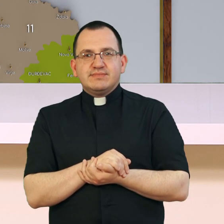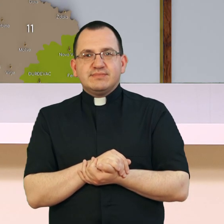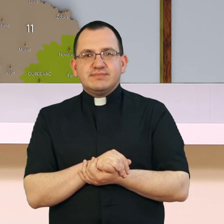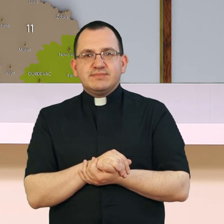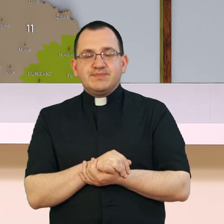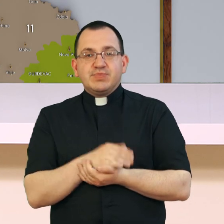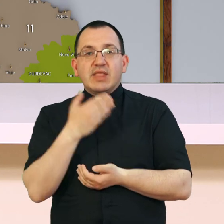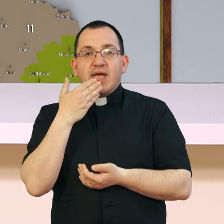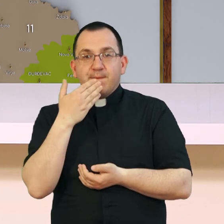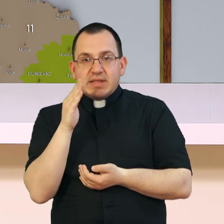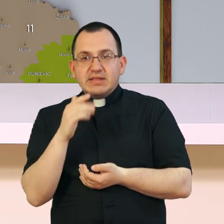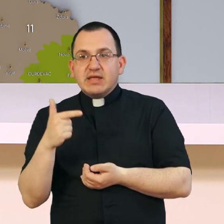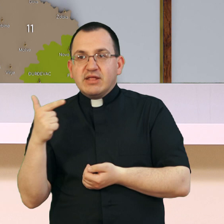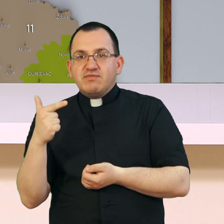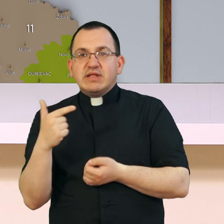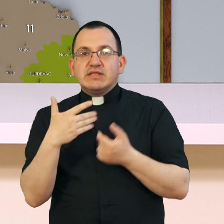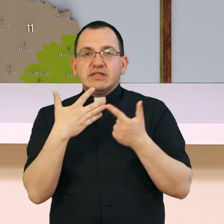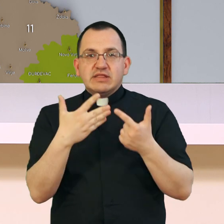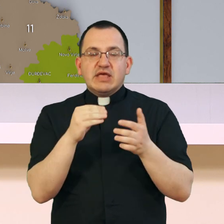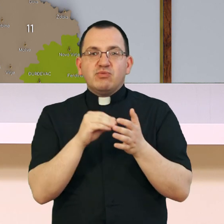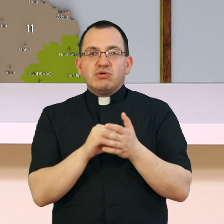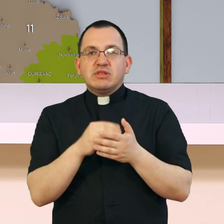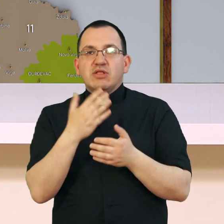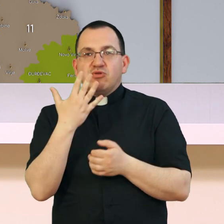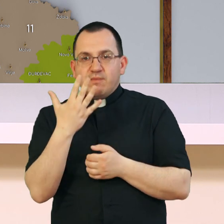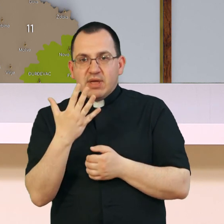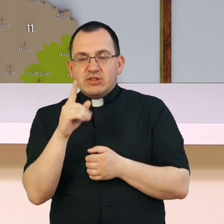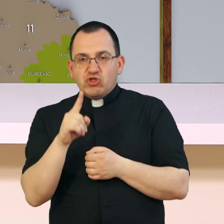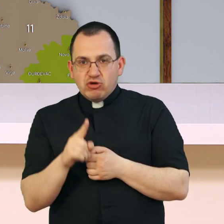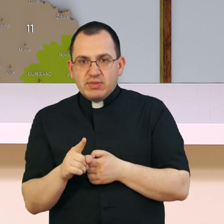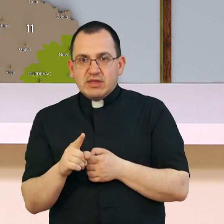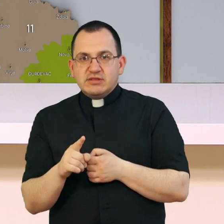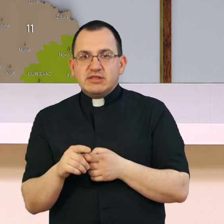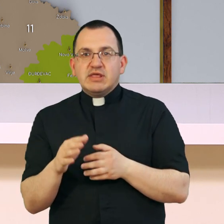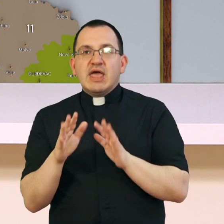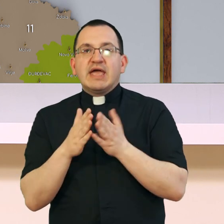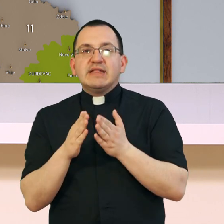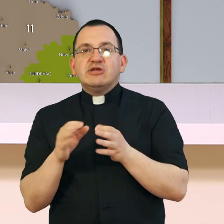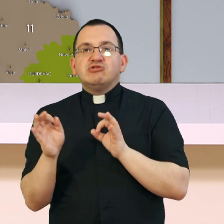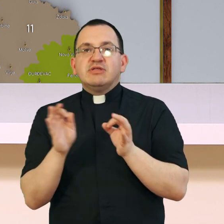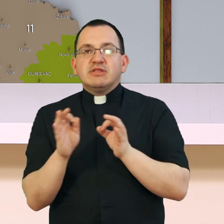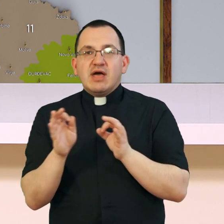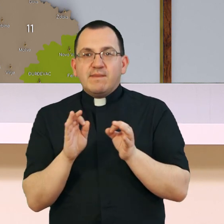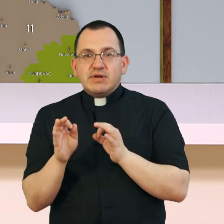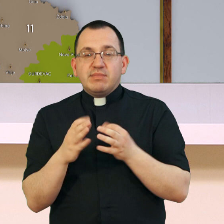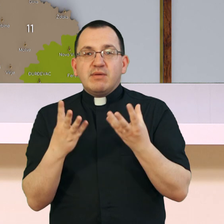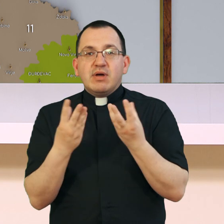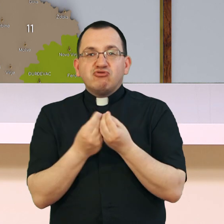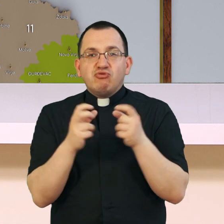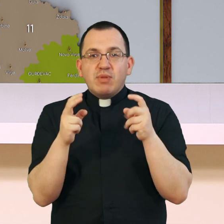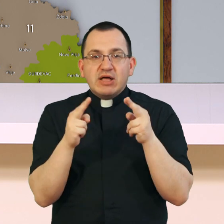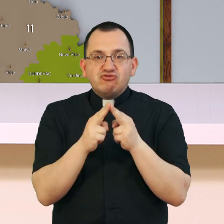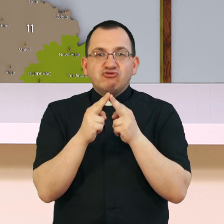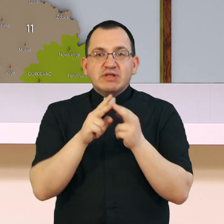U petak 27. svibnja Biskupijska knjižnica Varaždin priprema zanimljiv susret s prevoditeljicom